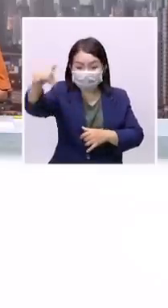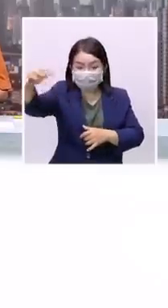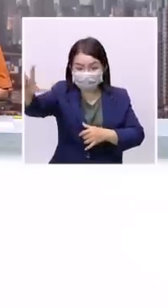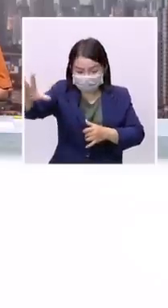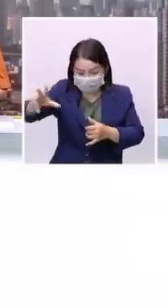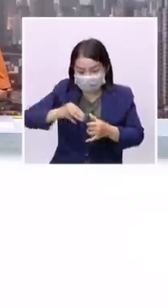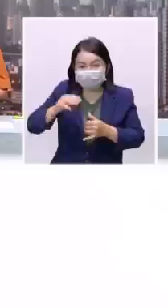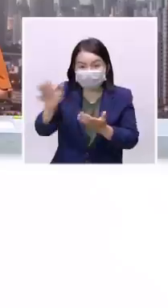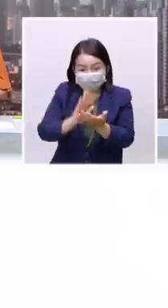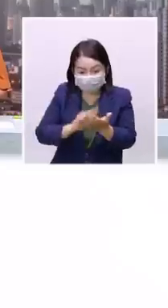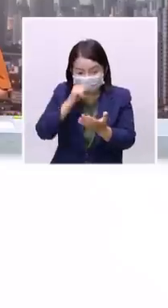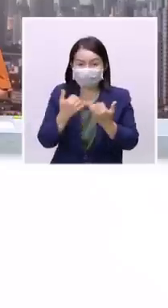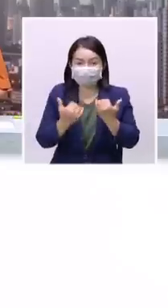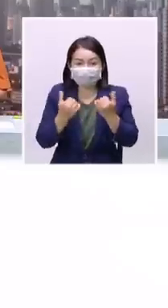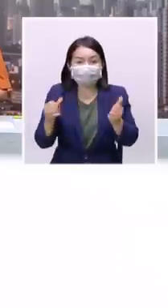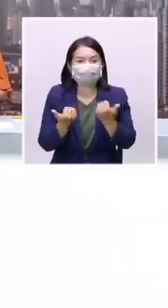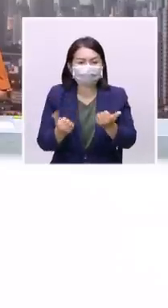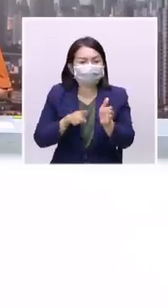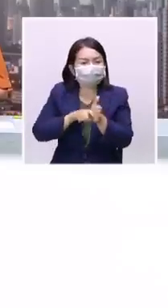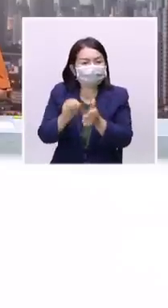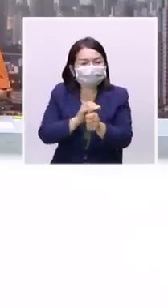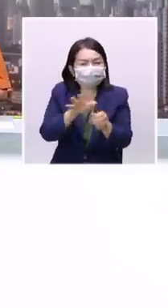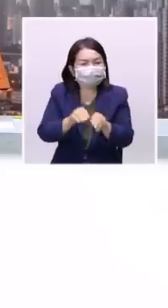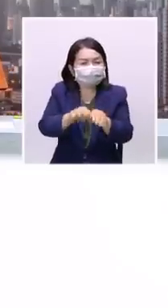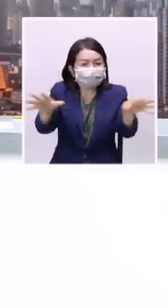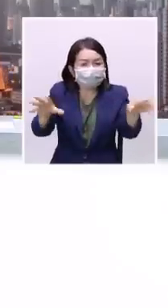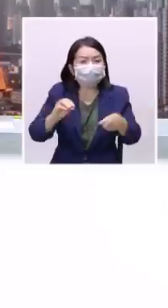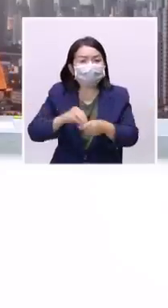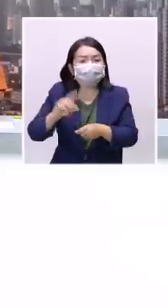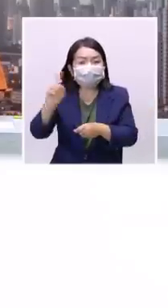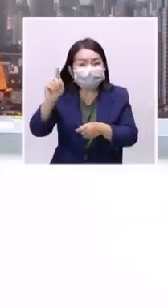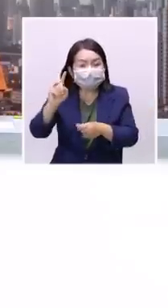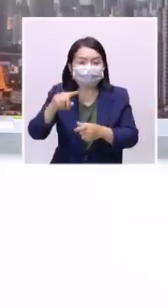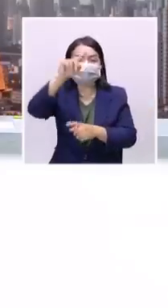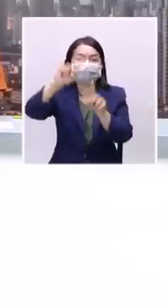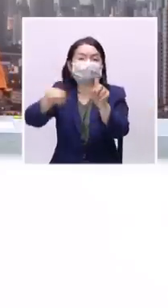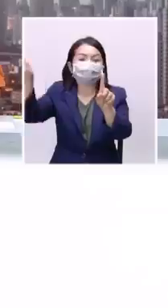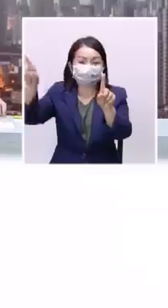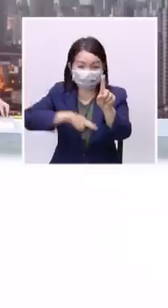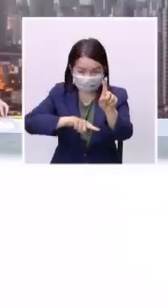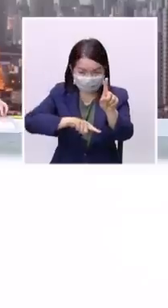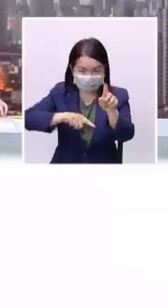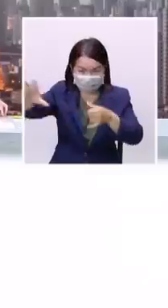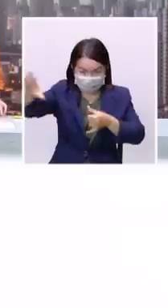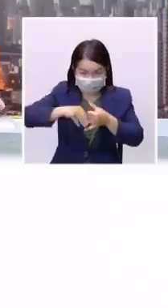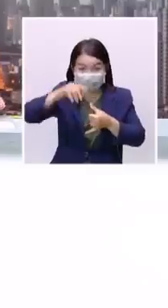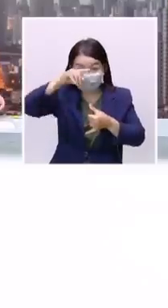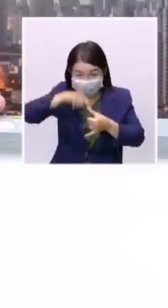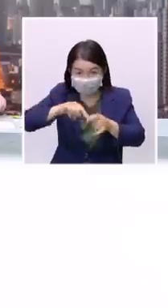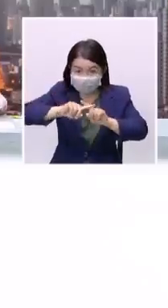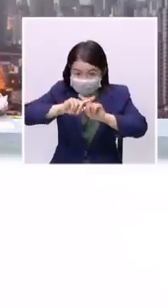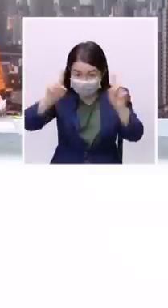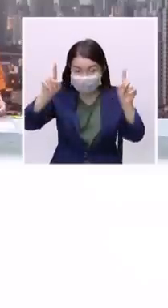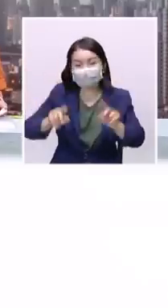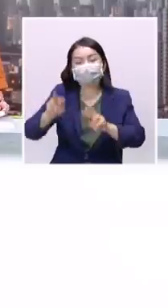กำลังระบาดอยู่คือสายพันธุ์จะอังกฤษแอฟริกาใต้เนี่ยคือมีผลต่อประสิทธิภาพของวัคซีนต้านครู 19ด้วยนะคะเพราะฉะนั้น